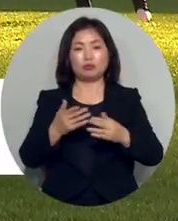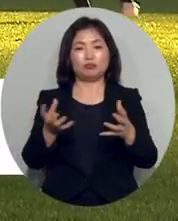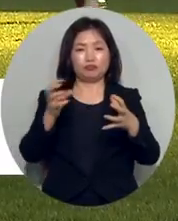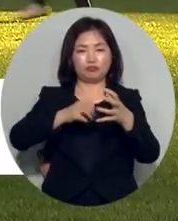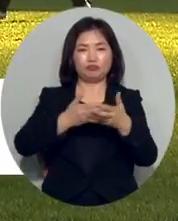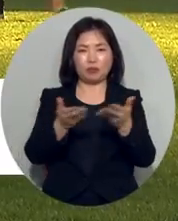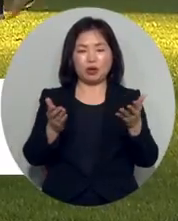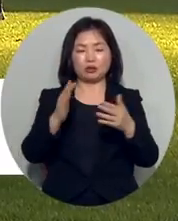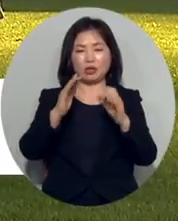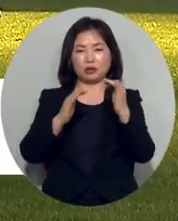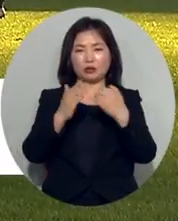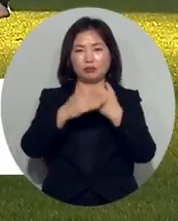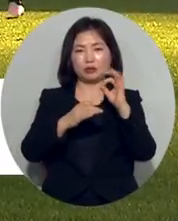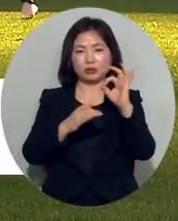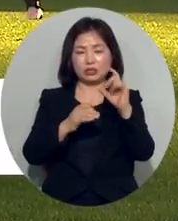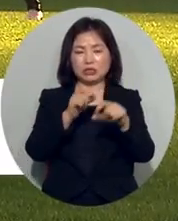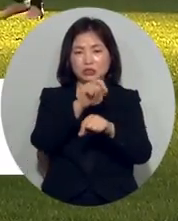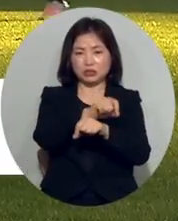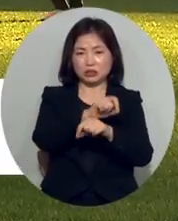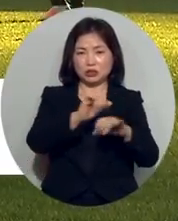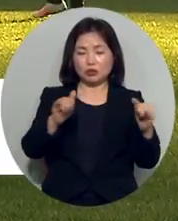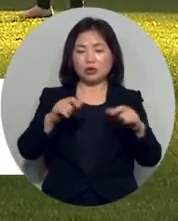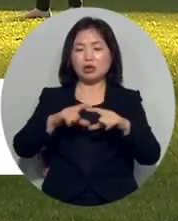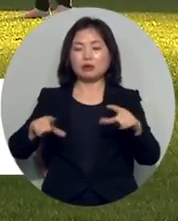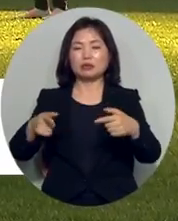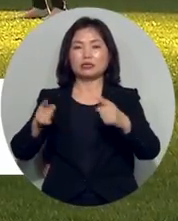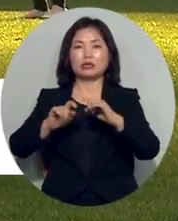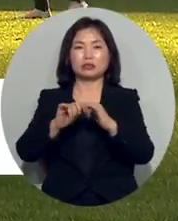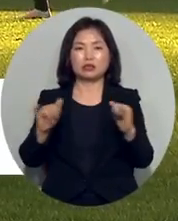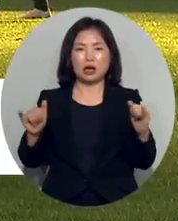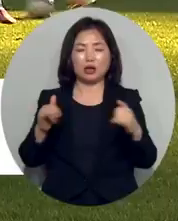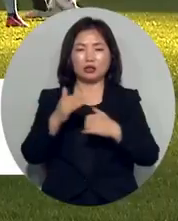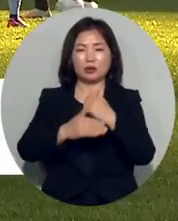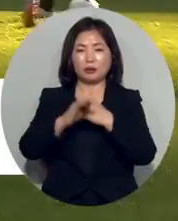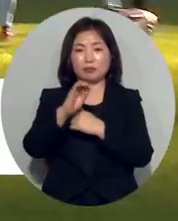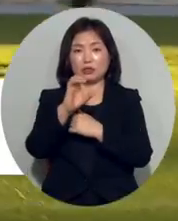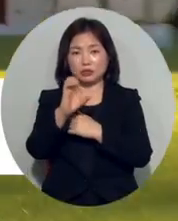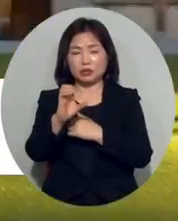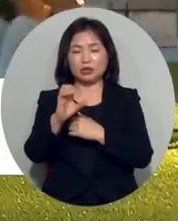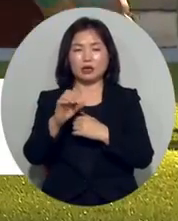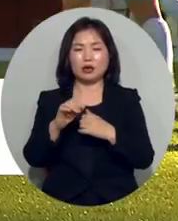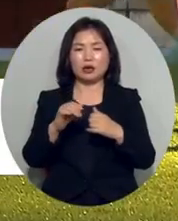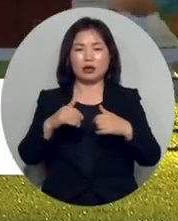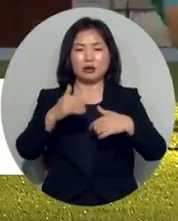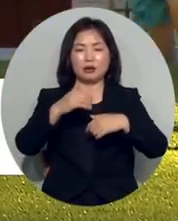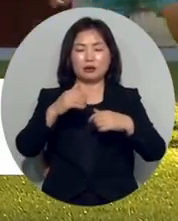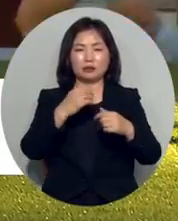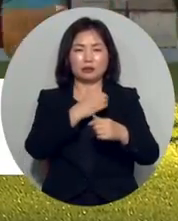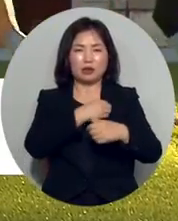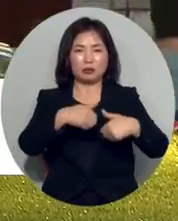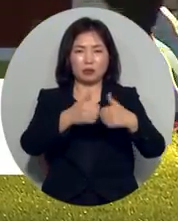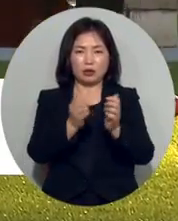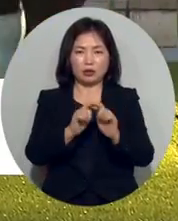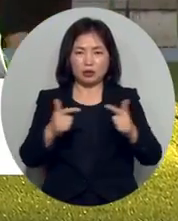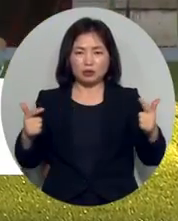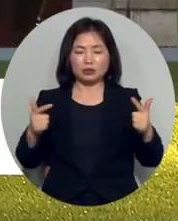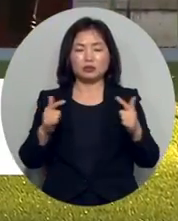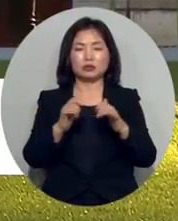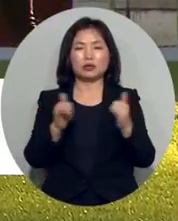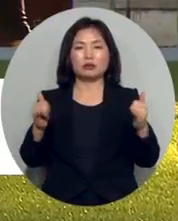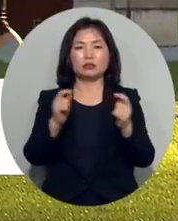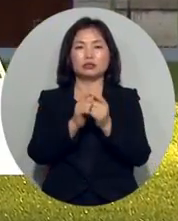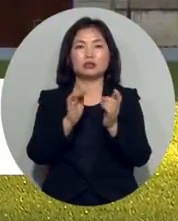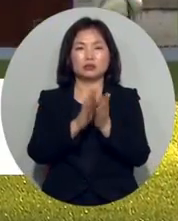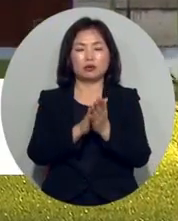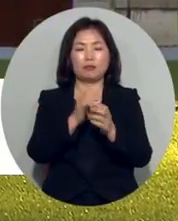데블 푸 c 사무국 직원과 일반 참가자 대구 fc 소속 상상 페이드 멤버 등 다양한 구성원들이 직접